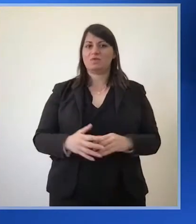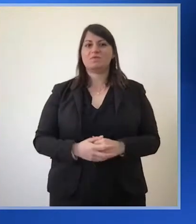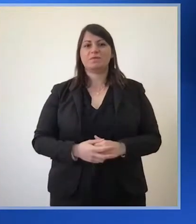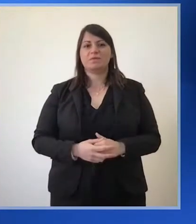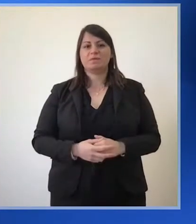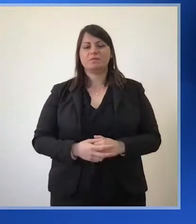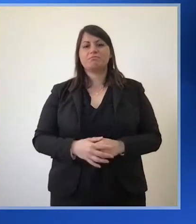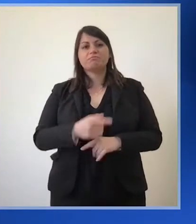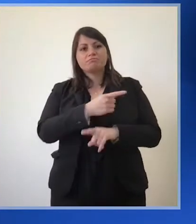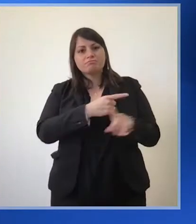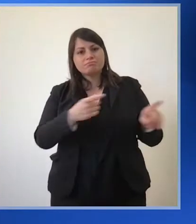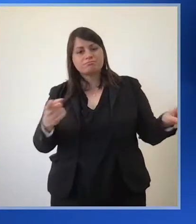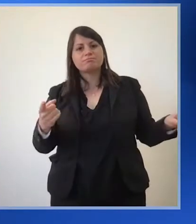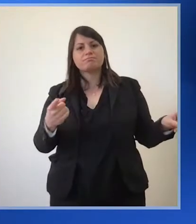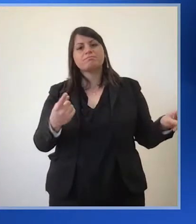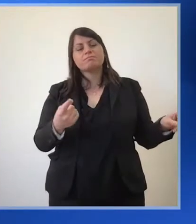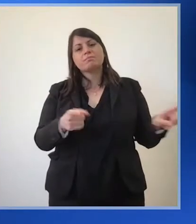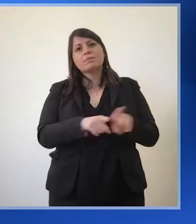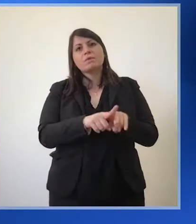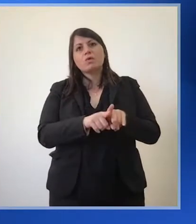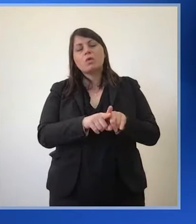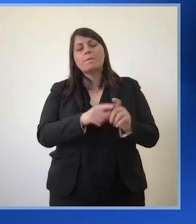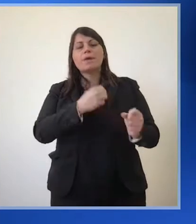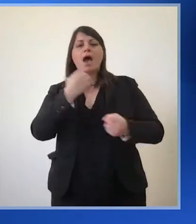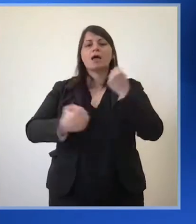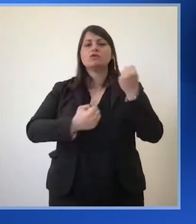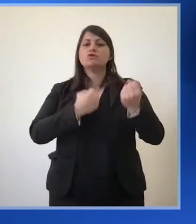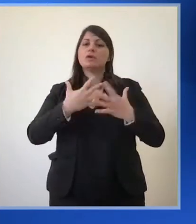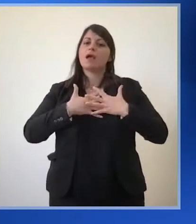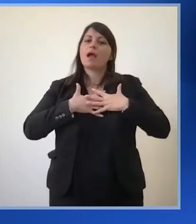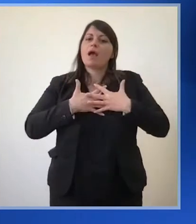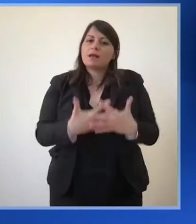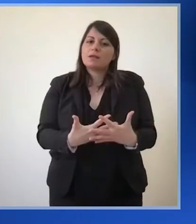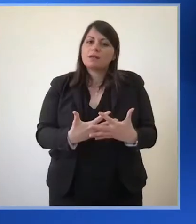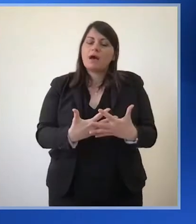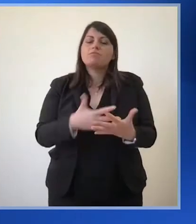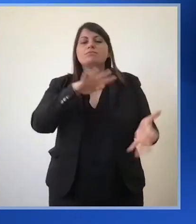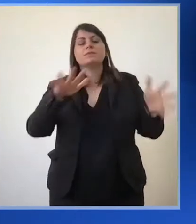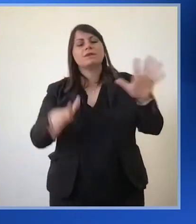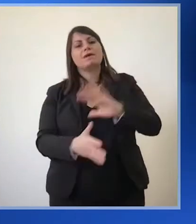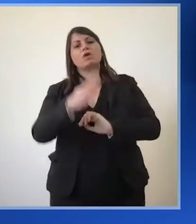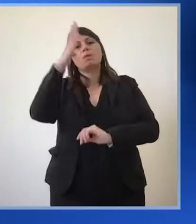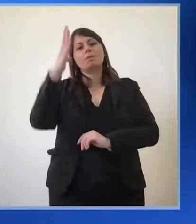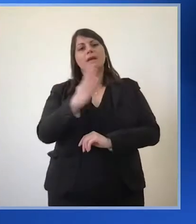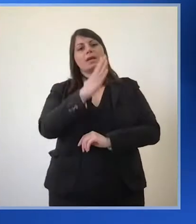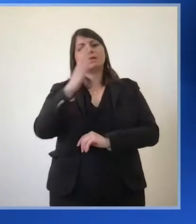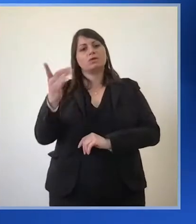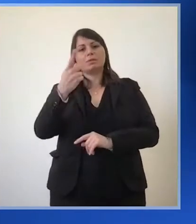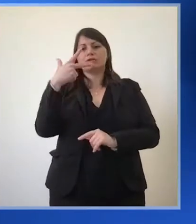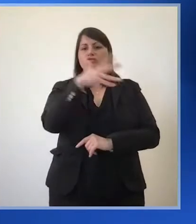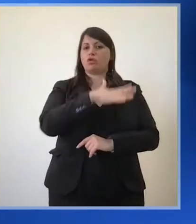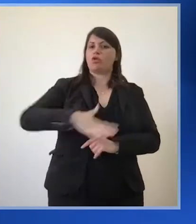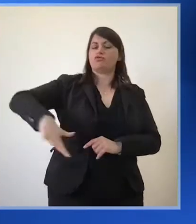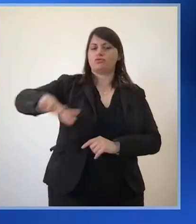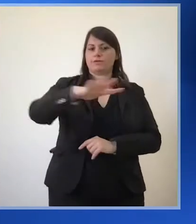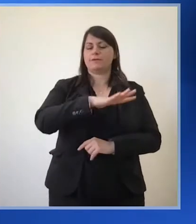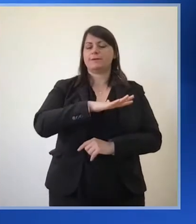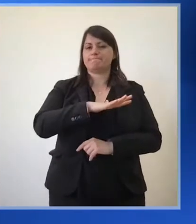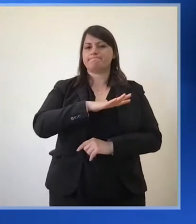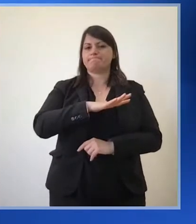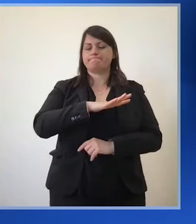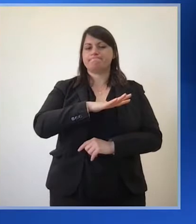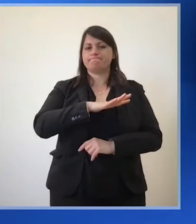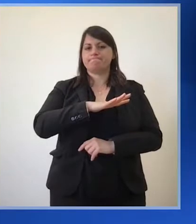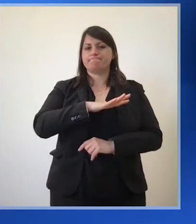Questi numerosi atti di carità diventino una benedizione per le nostre società,